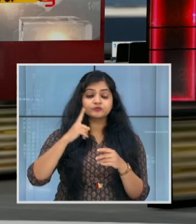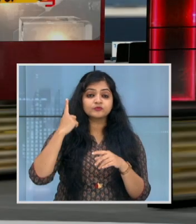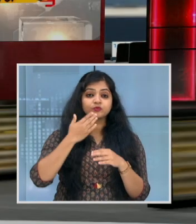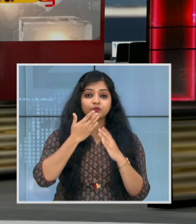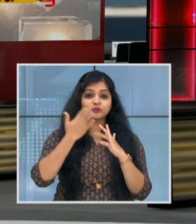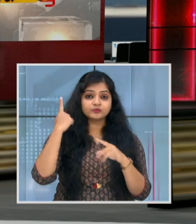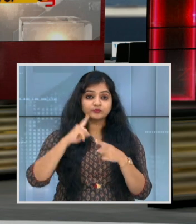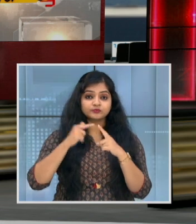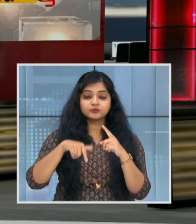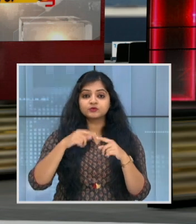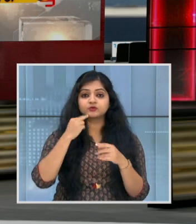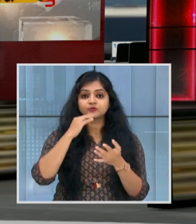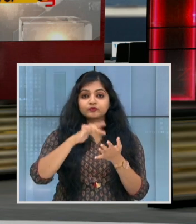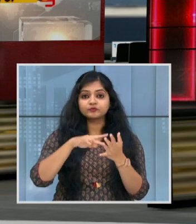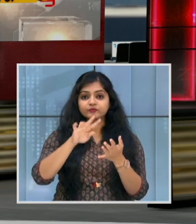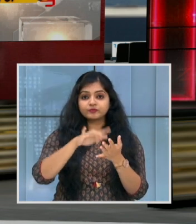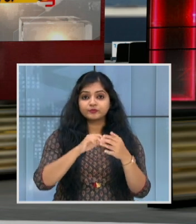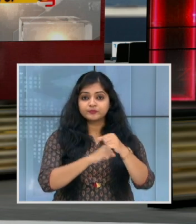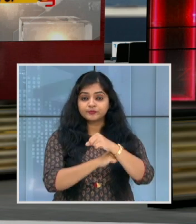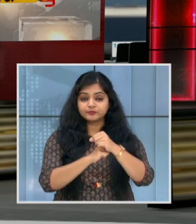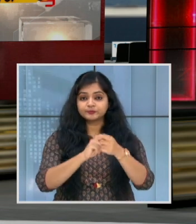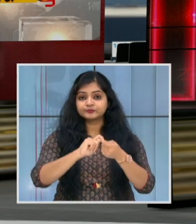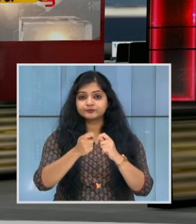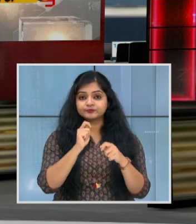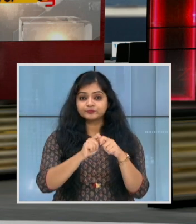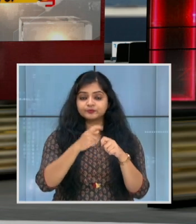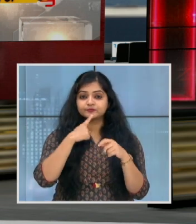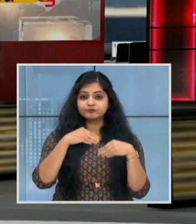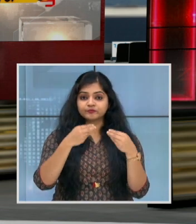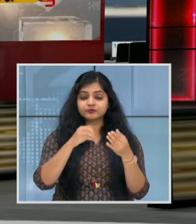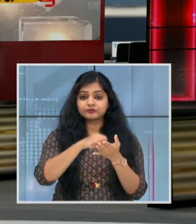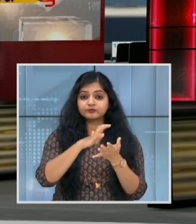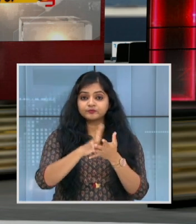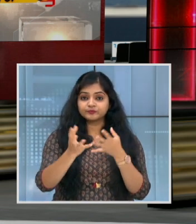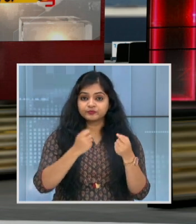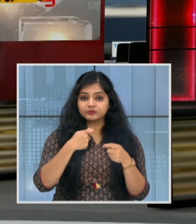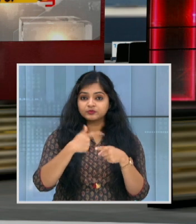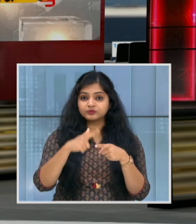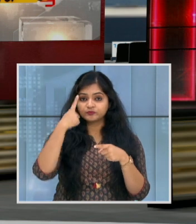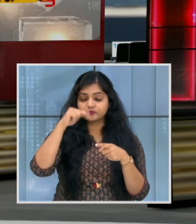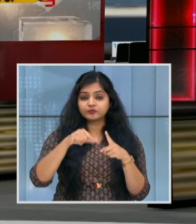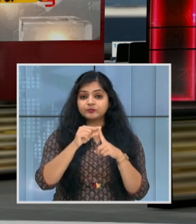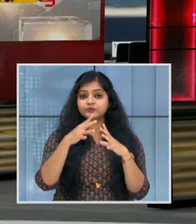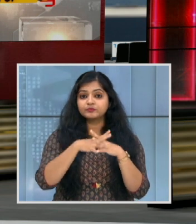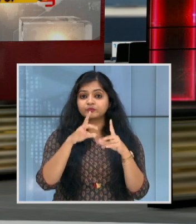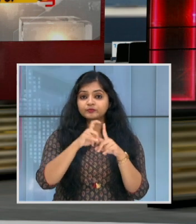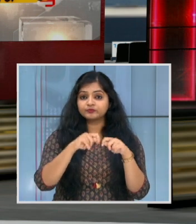100 പഴക്കമുള്ള തിരുവനന്തപുരം വള്ളക്കടവ് പാലം പുതുക്കിപ്പണിയ നടപടിയായി. സ്ഥലമേറ്റെടുക്കുന്ന ഉൾപ്പെടെയുള്ള ചെലവുകൾക്കായി പൊതുമരാമത്ത്